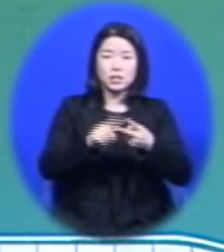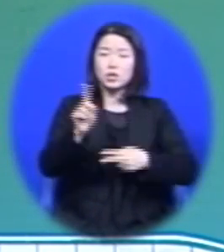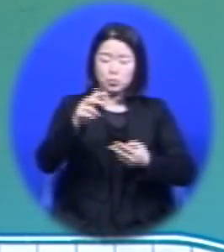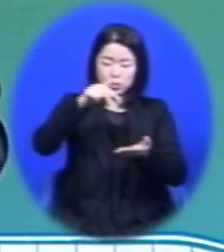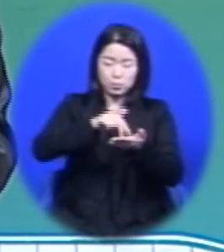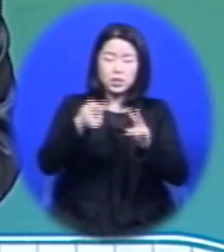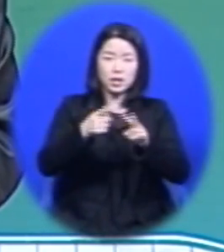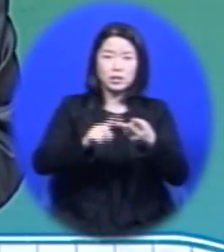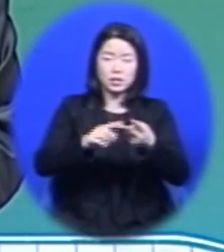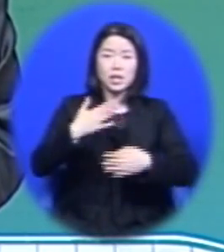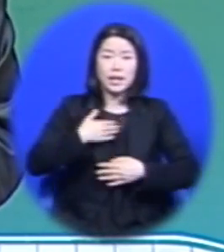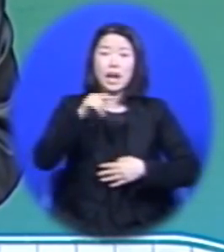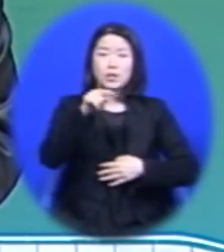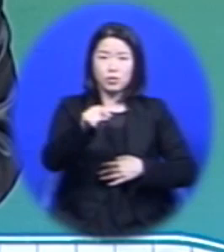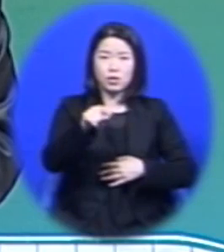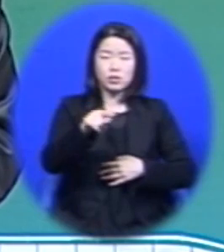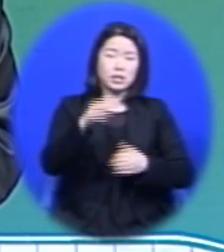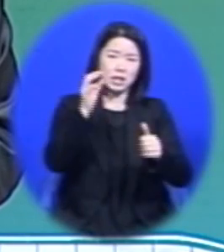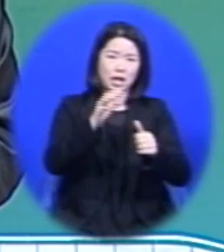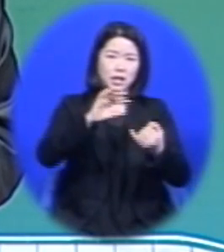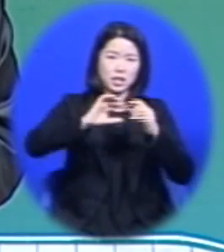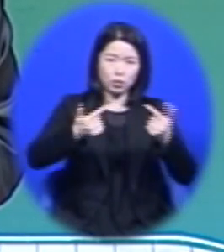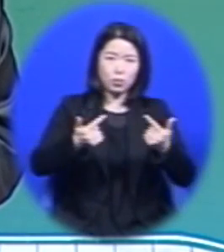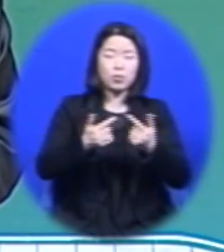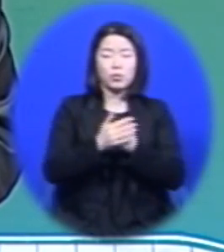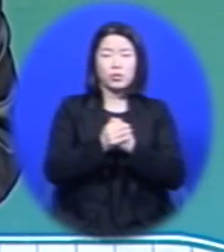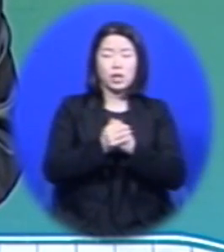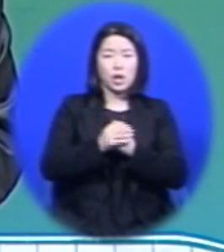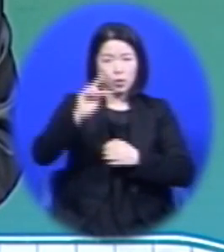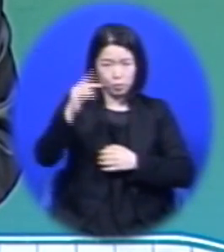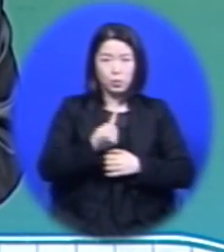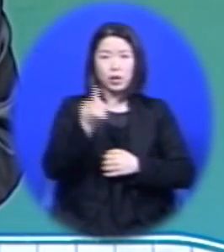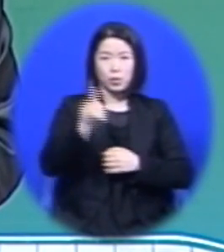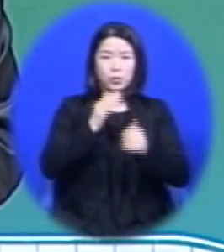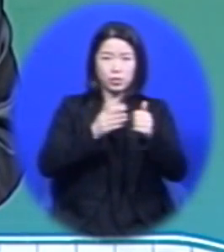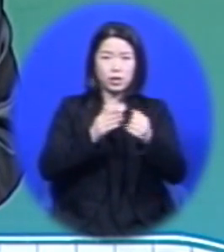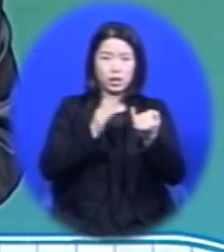있든지 나는 너를 야단치지 않을 테니 돌아오너라.